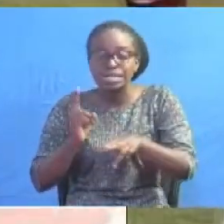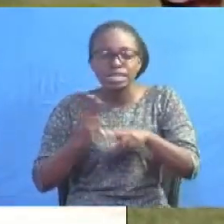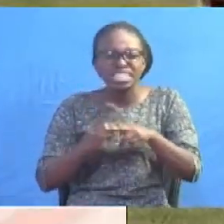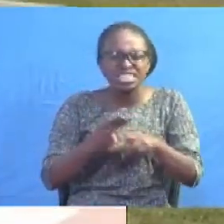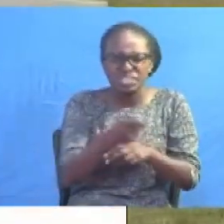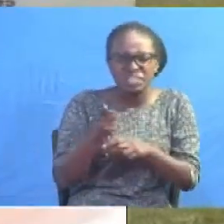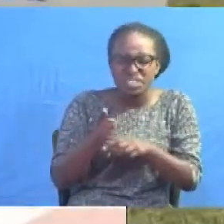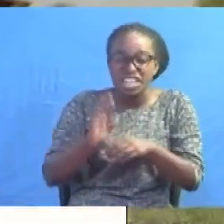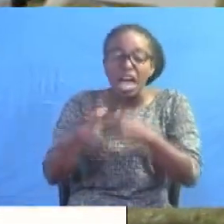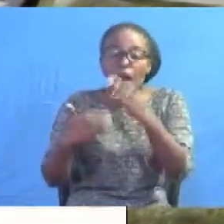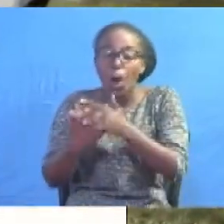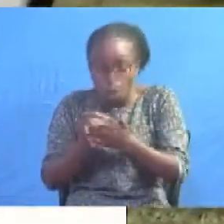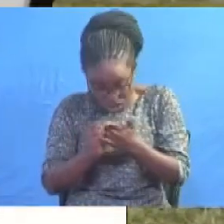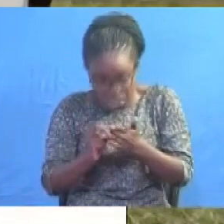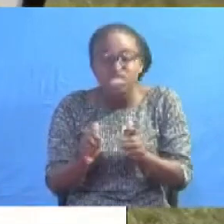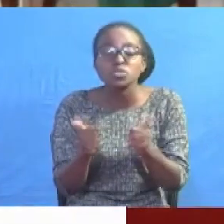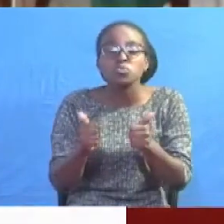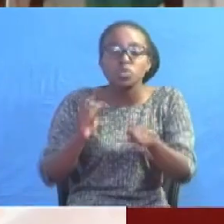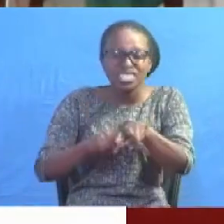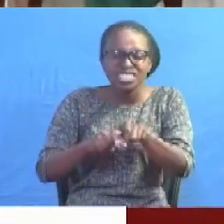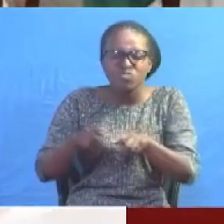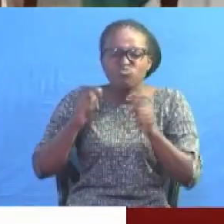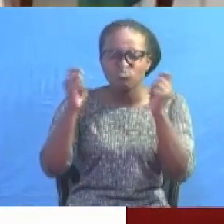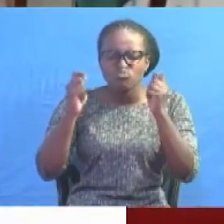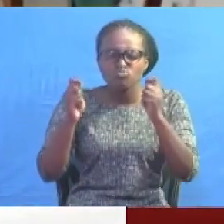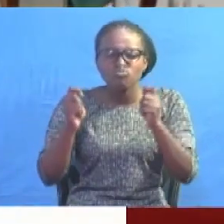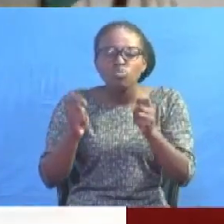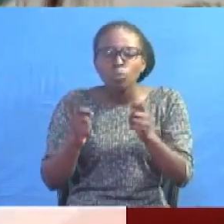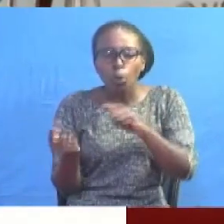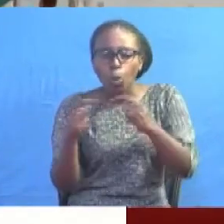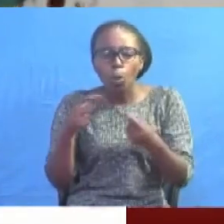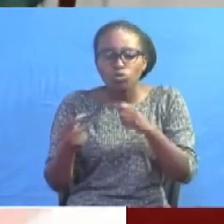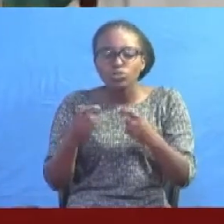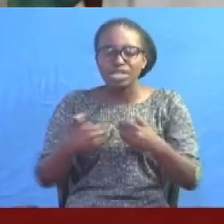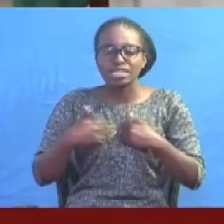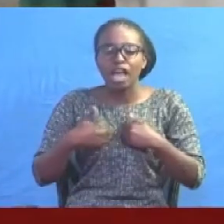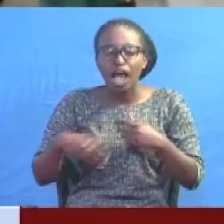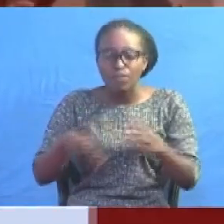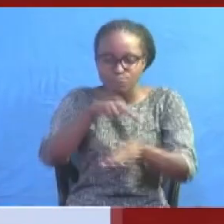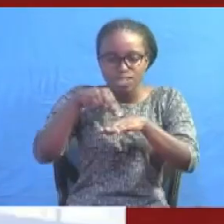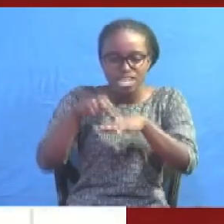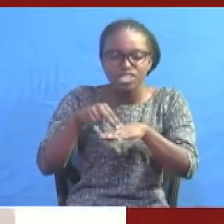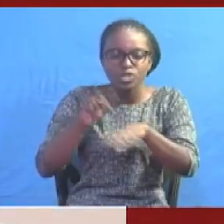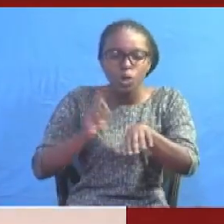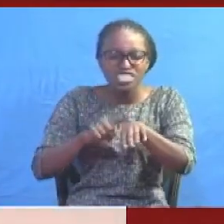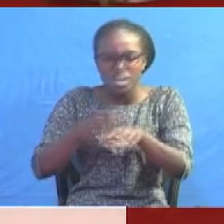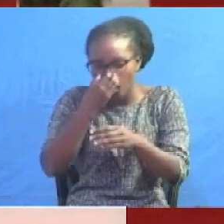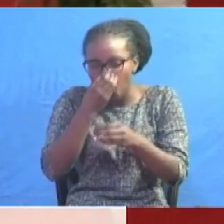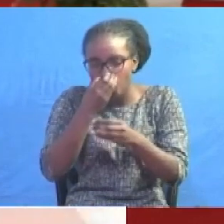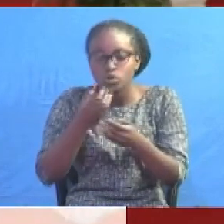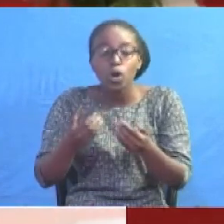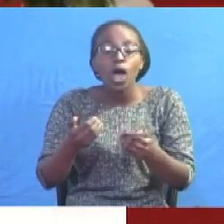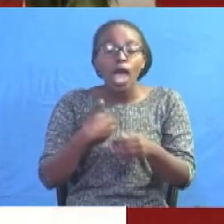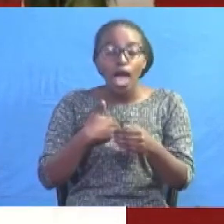yaliyoandikwa majina ya walioaga katika vuguvugu zilizoshuhudiwa nchini. Aidha, kulingana na Rais Ruto, mikakati kabambe